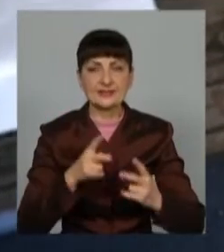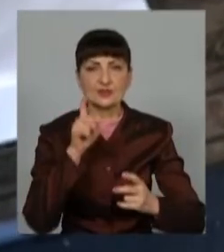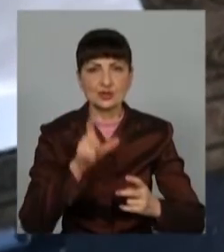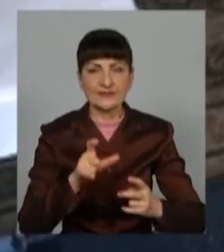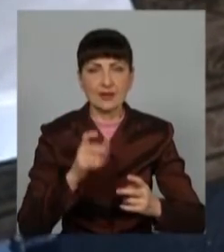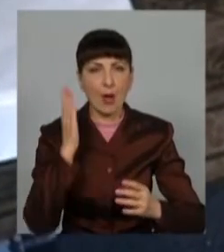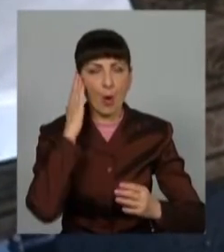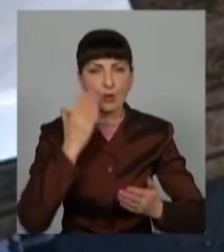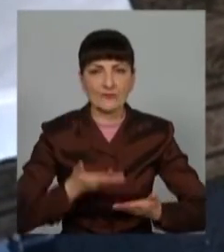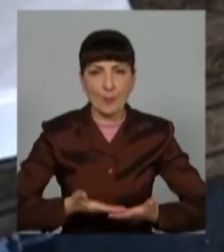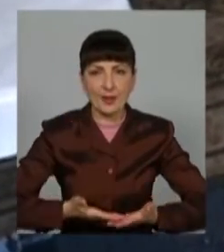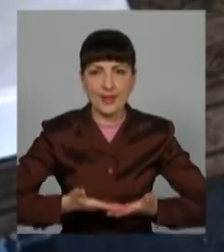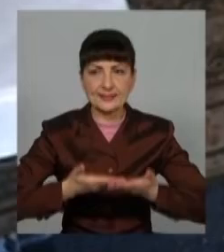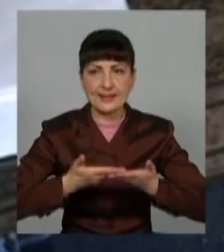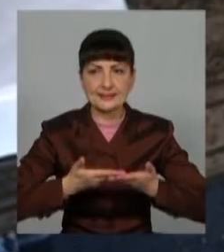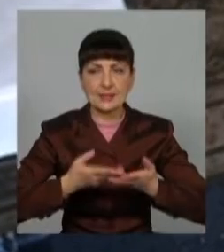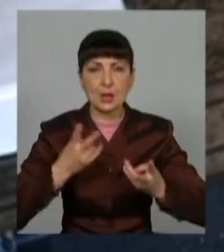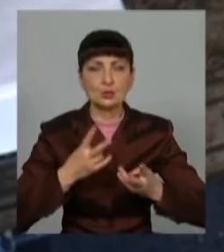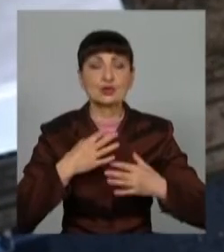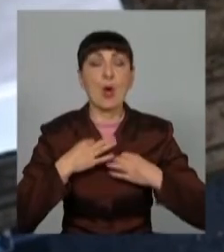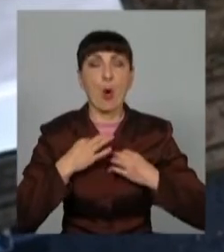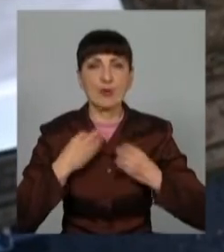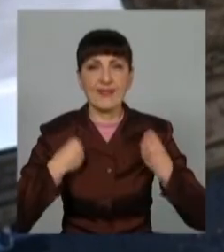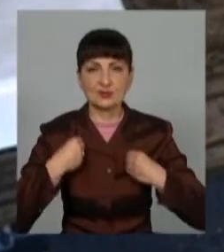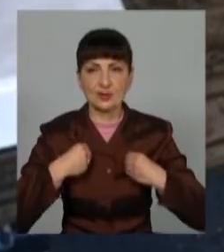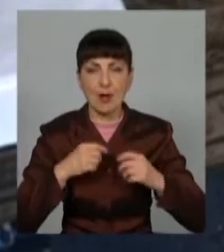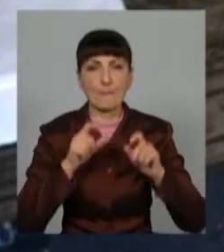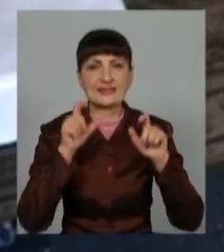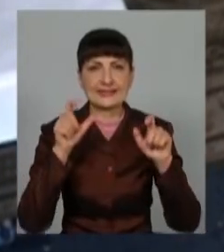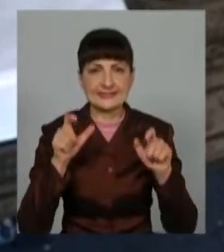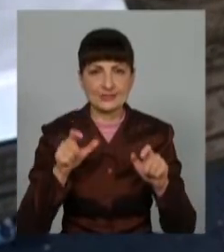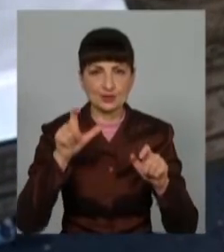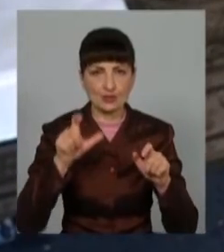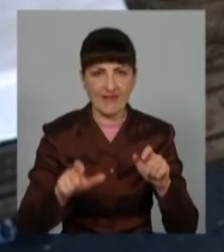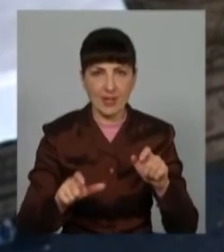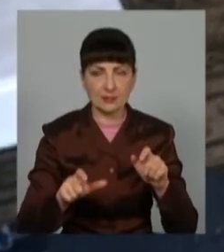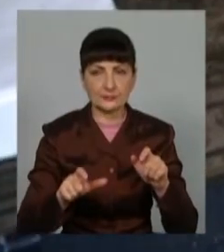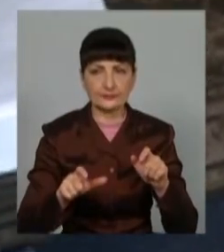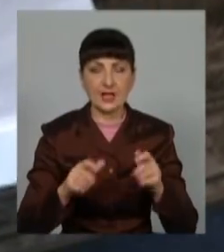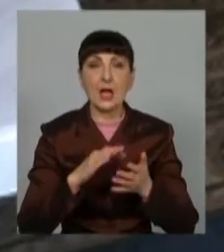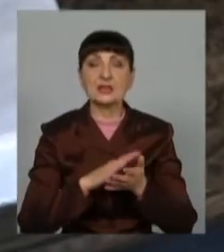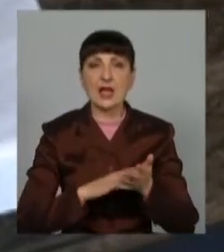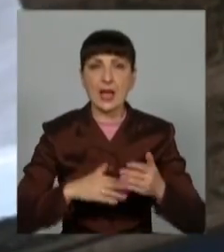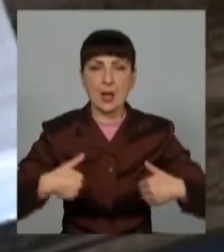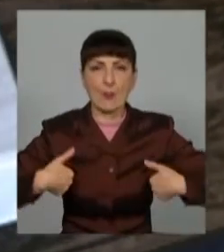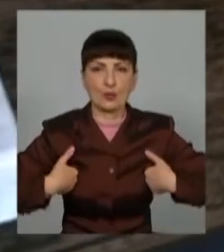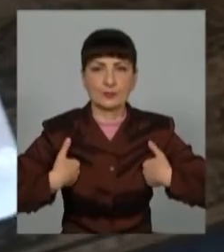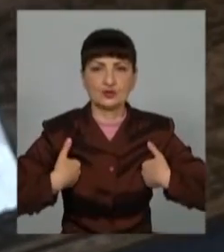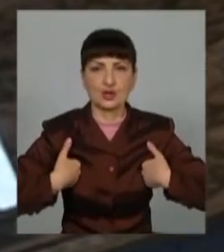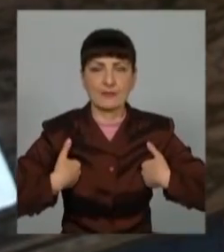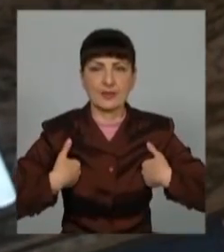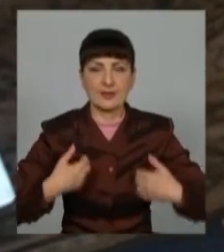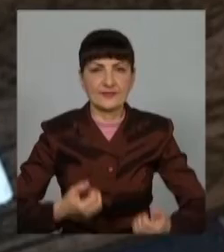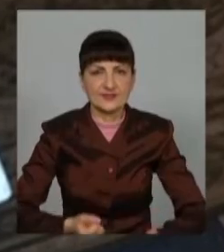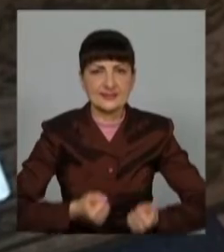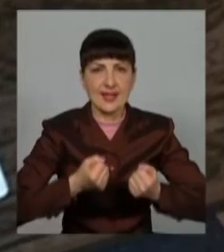аккуратно приподнять голову, можно взять за одежду, посадить пострадавшего, далее под мышками пострадавшего взять